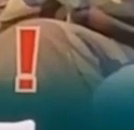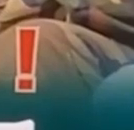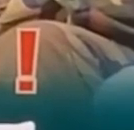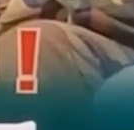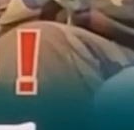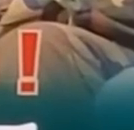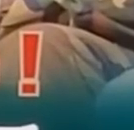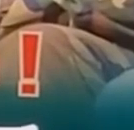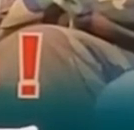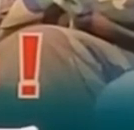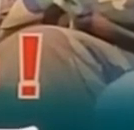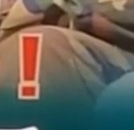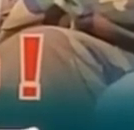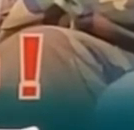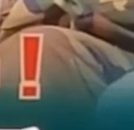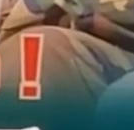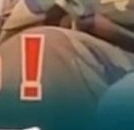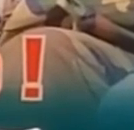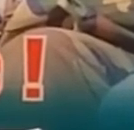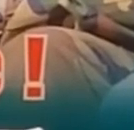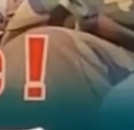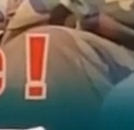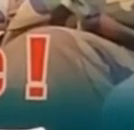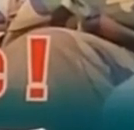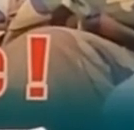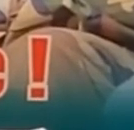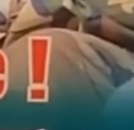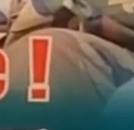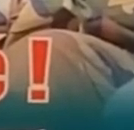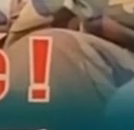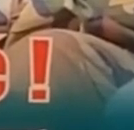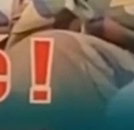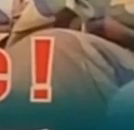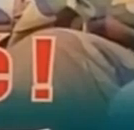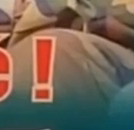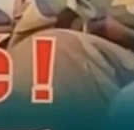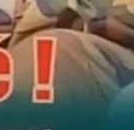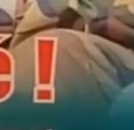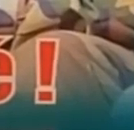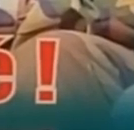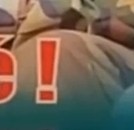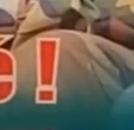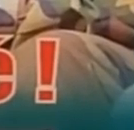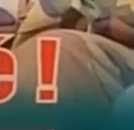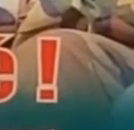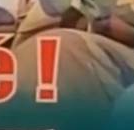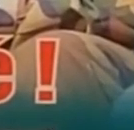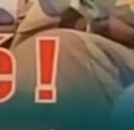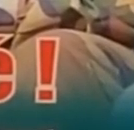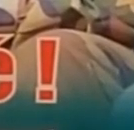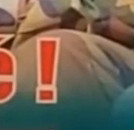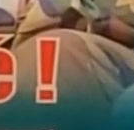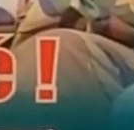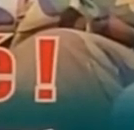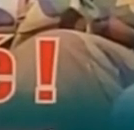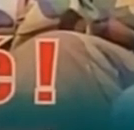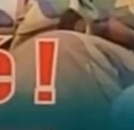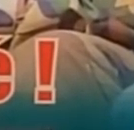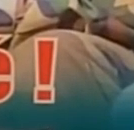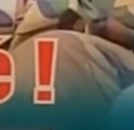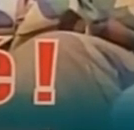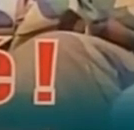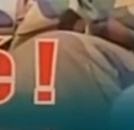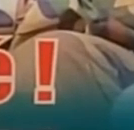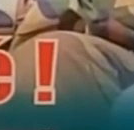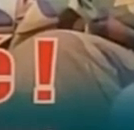est une fausse question d'autant plus que nous, avec les HCR, nous avons déjà commencé la collaboration. On n'a jamais